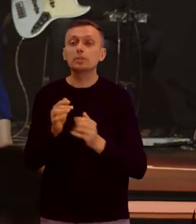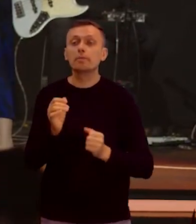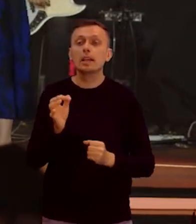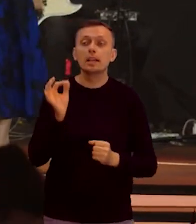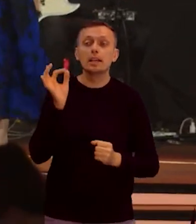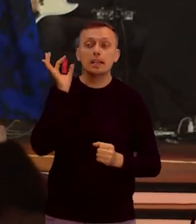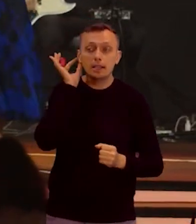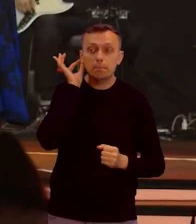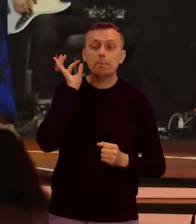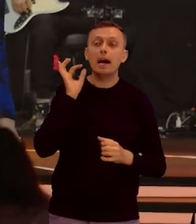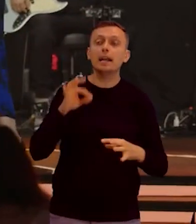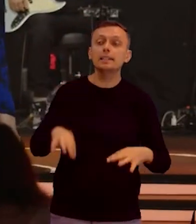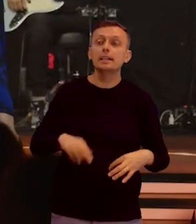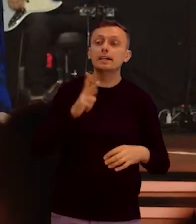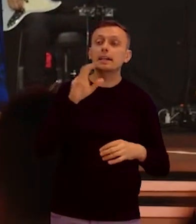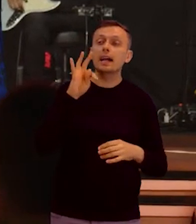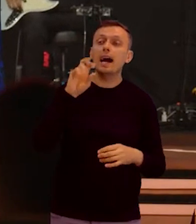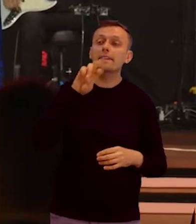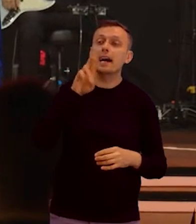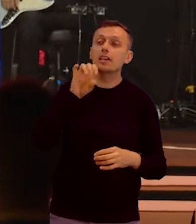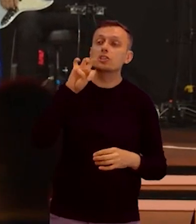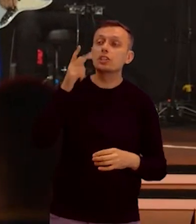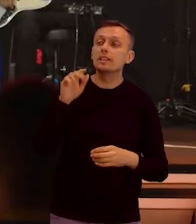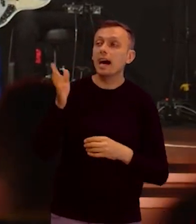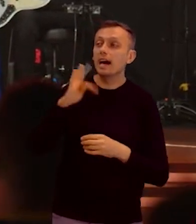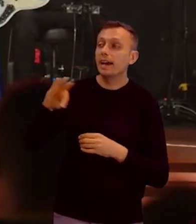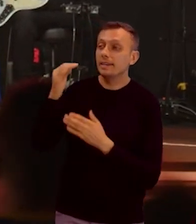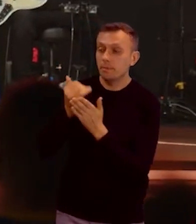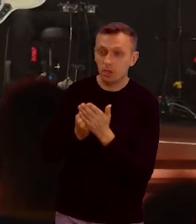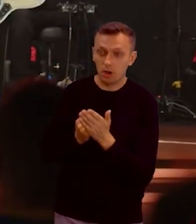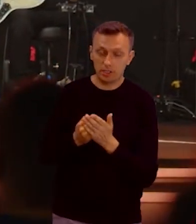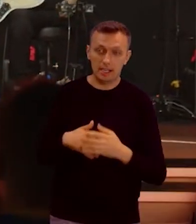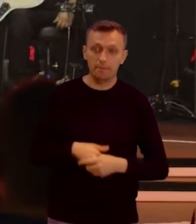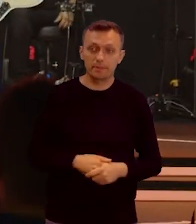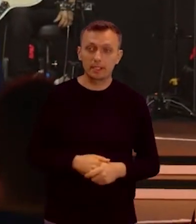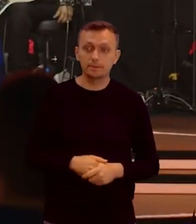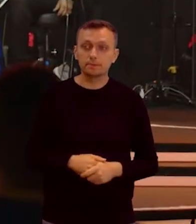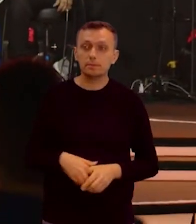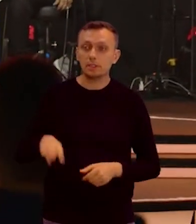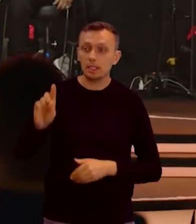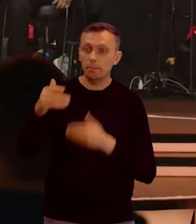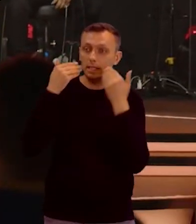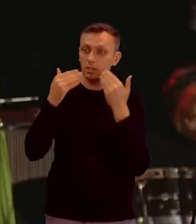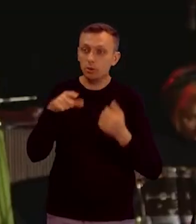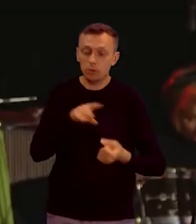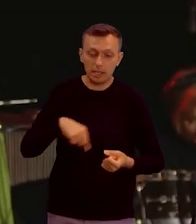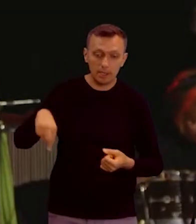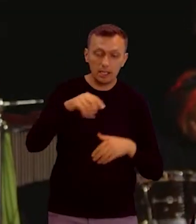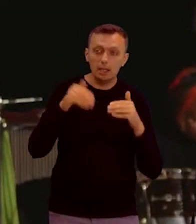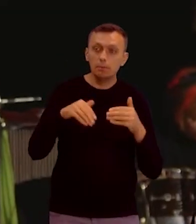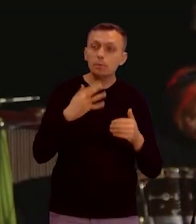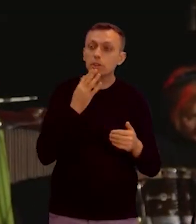są naprawdę bardzo ważne dzieci. Dzisiaj, Boże, dziękujemy Tobie, że możemy mówić o dzieciach, które są tak ważne dla Twojego